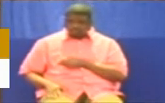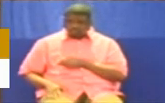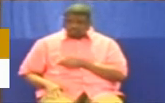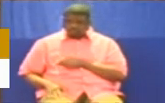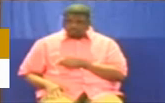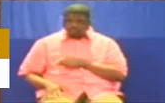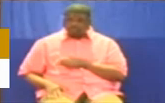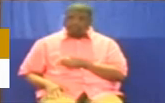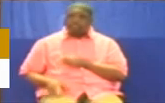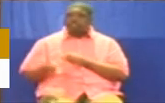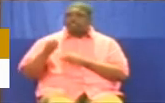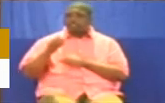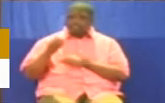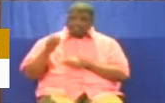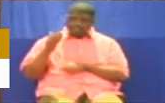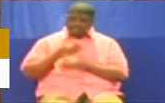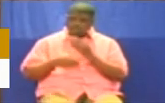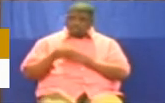vya hizo organs za juu,